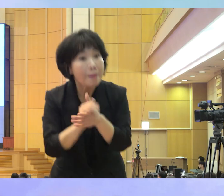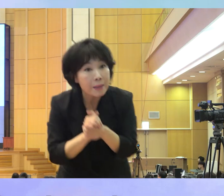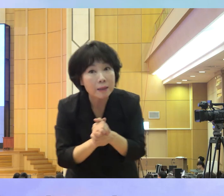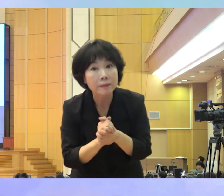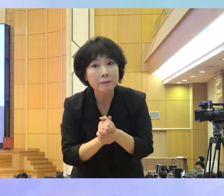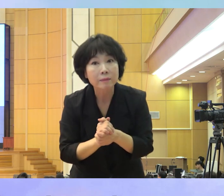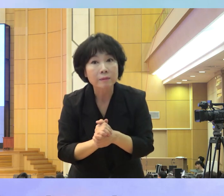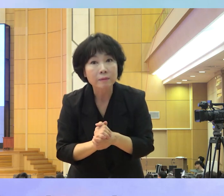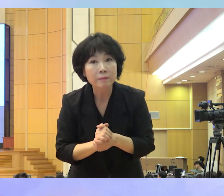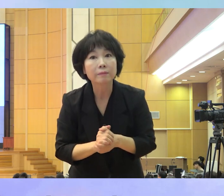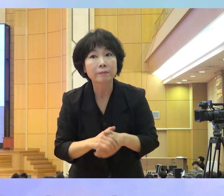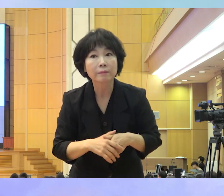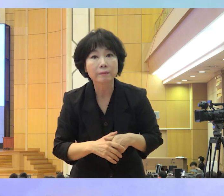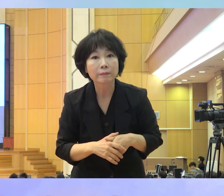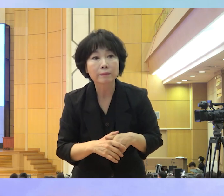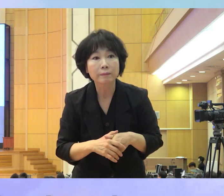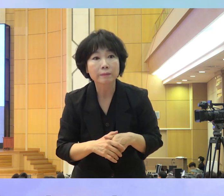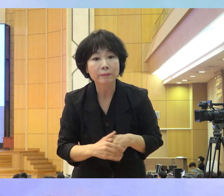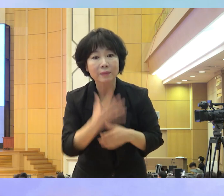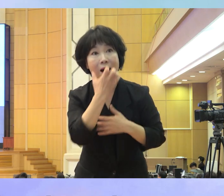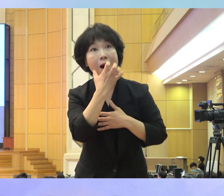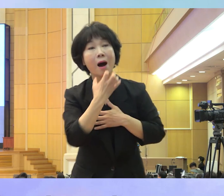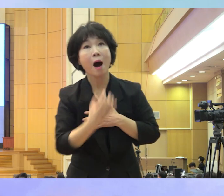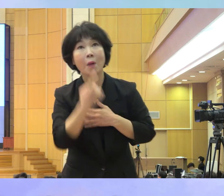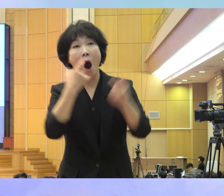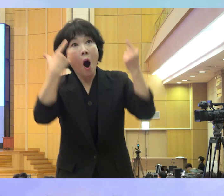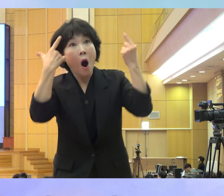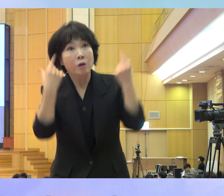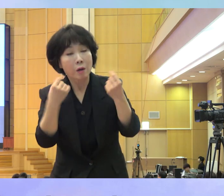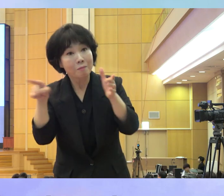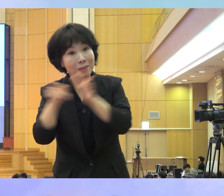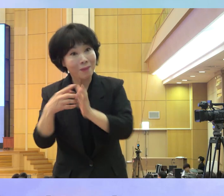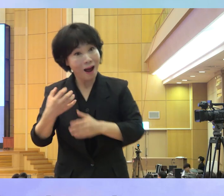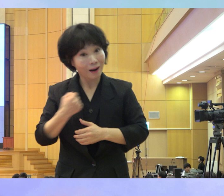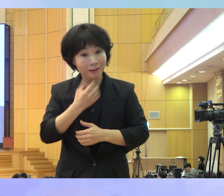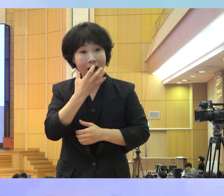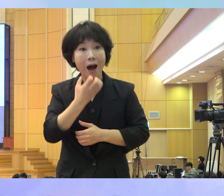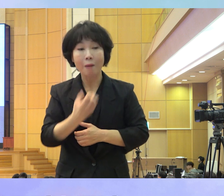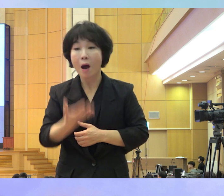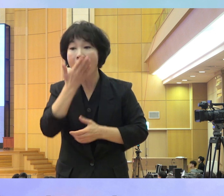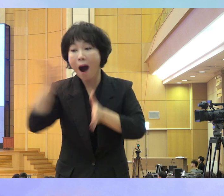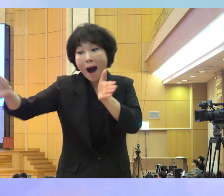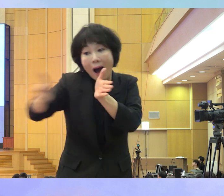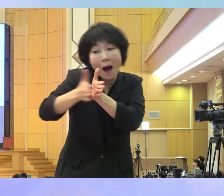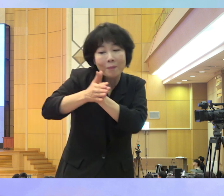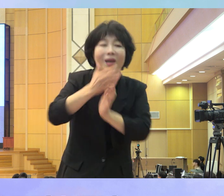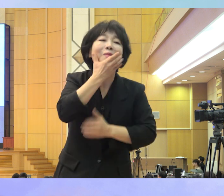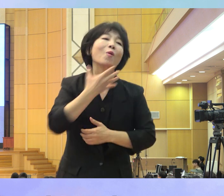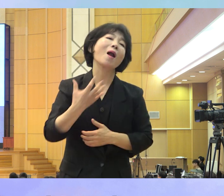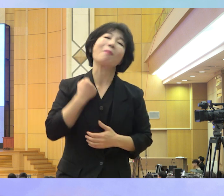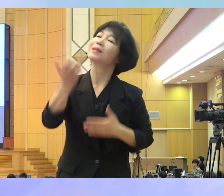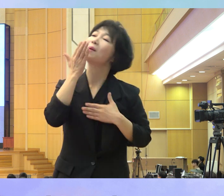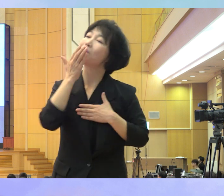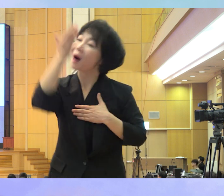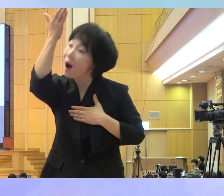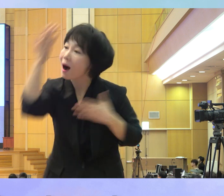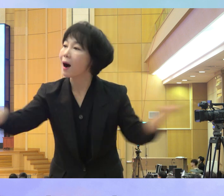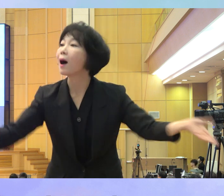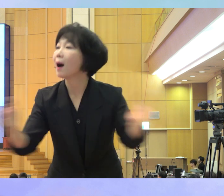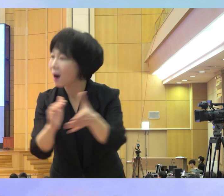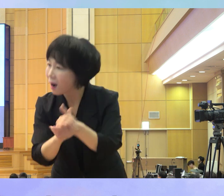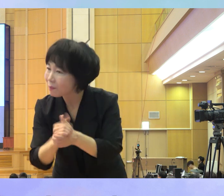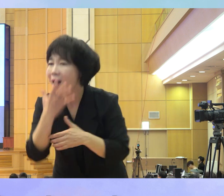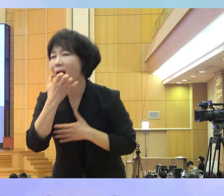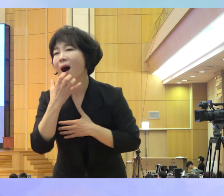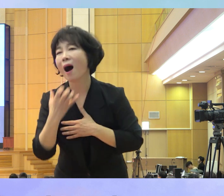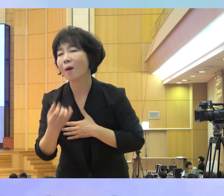갈라디아서 3장에 나와 있듯이 아브라함같이 믿는 자는 아브라함과 함께 복을 받느니라. 아브라함과